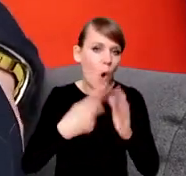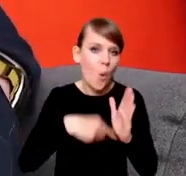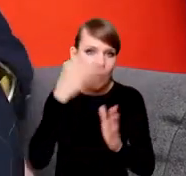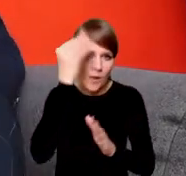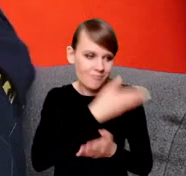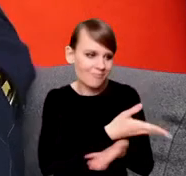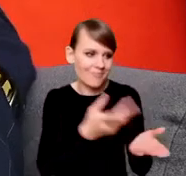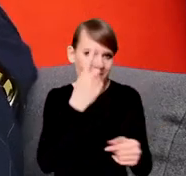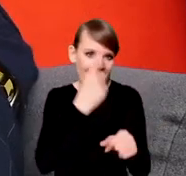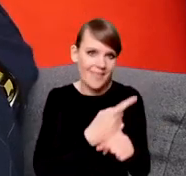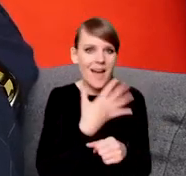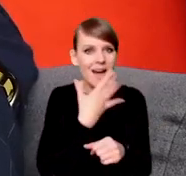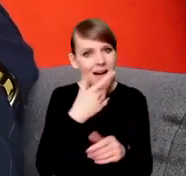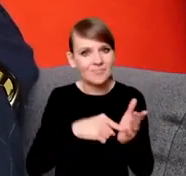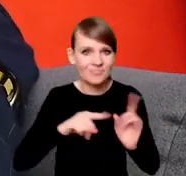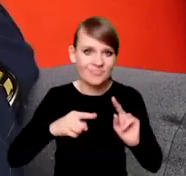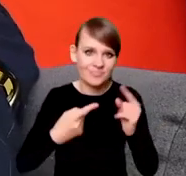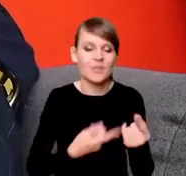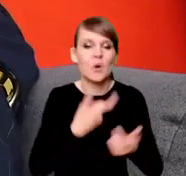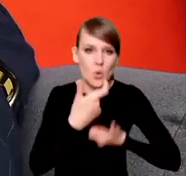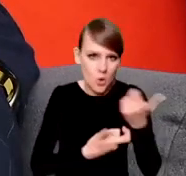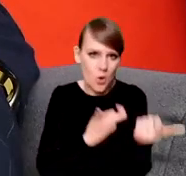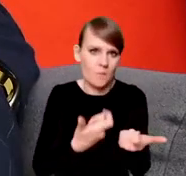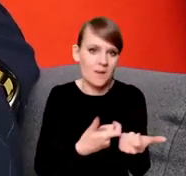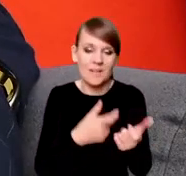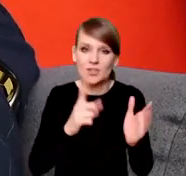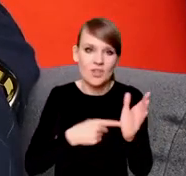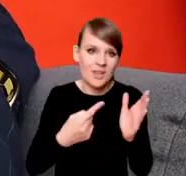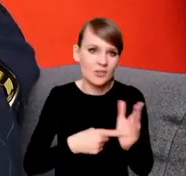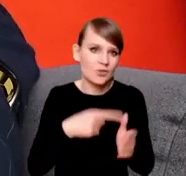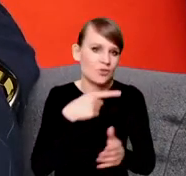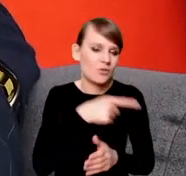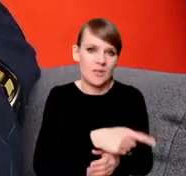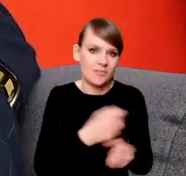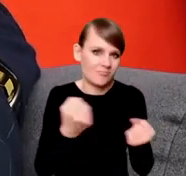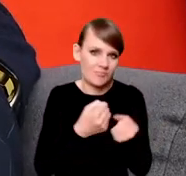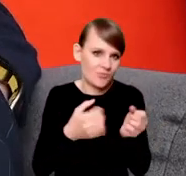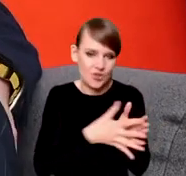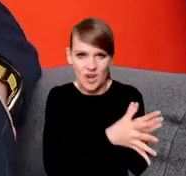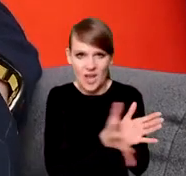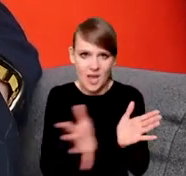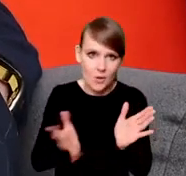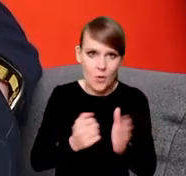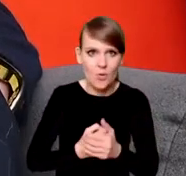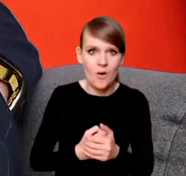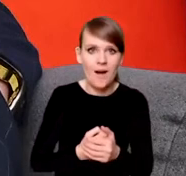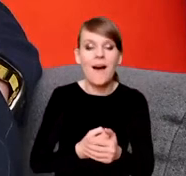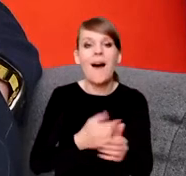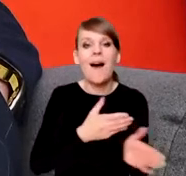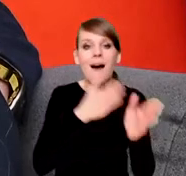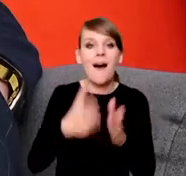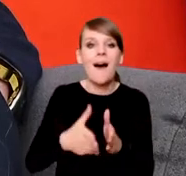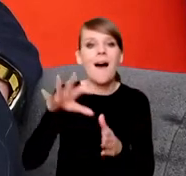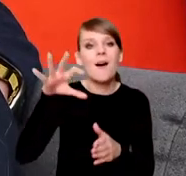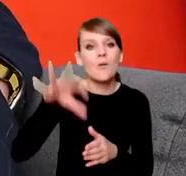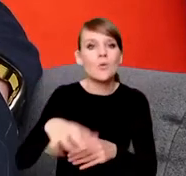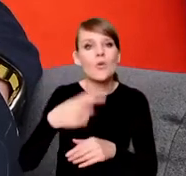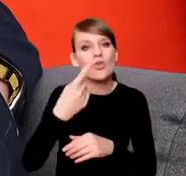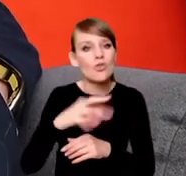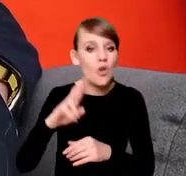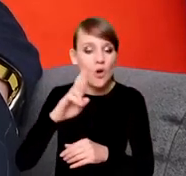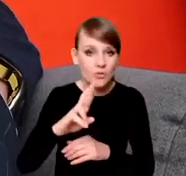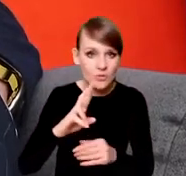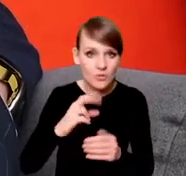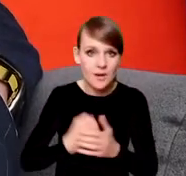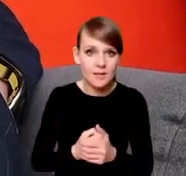jakąś inicjatywę i ją realizuje i ona ma często bardzo szeroko zakrojony charakter. W kontekście środowiska doktoranckiego